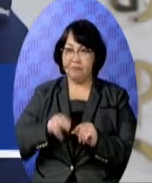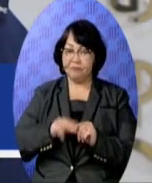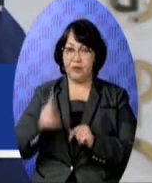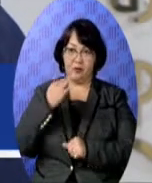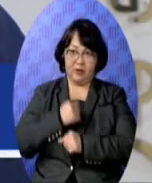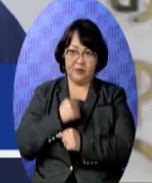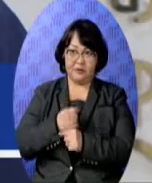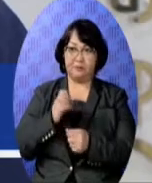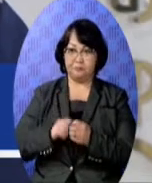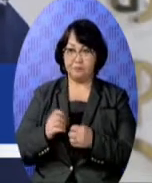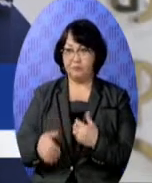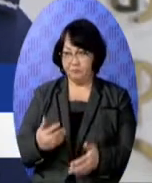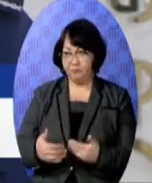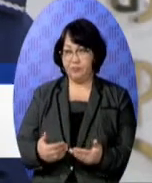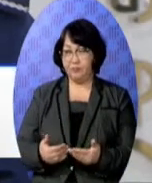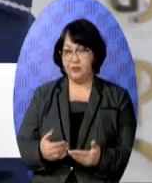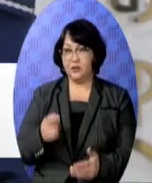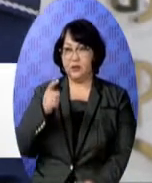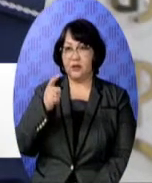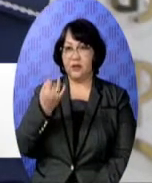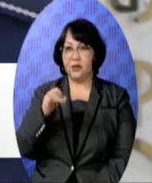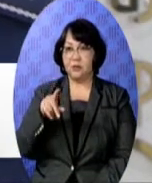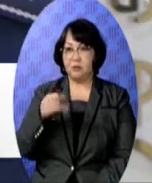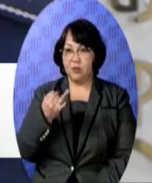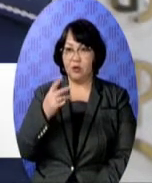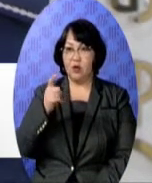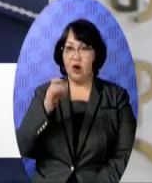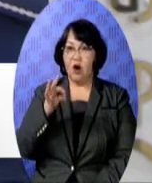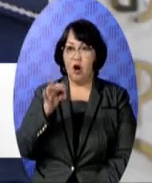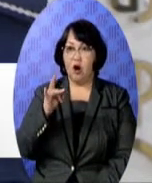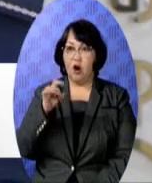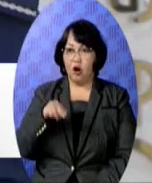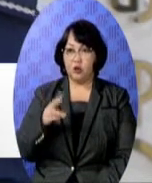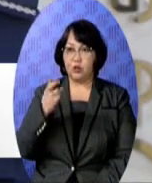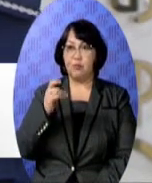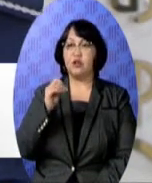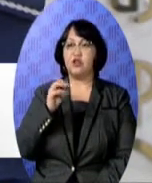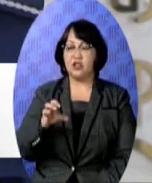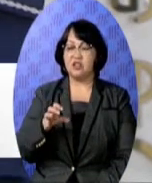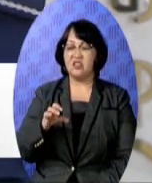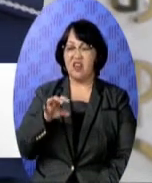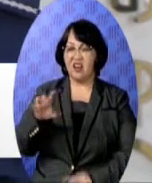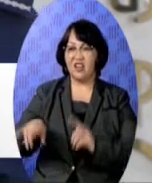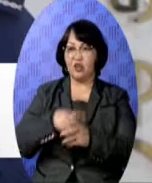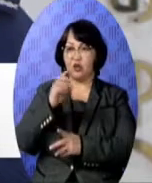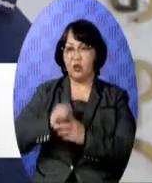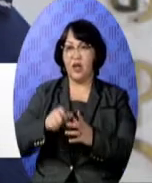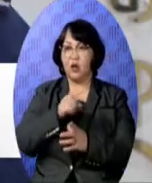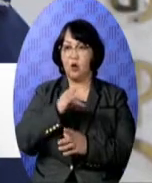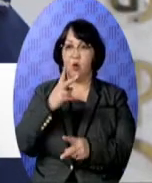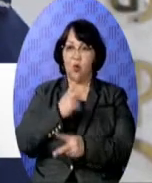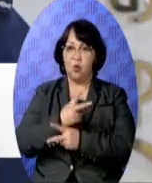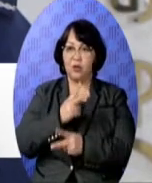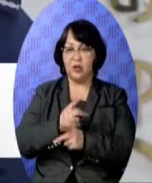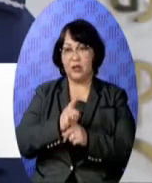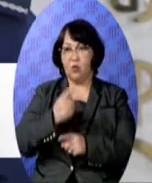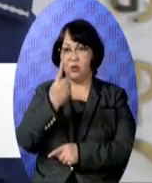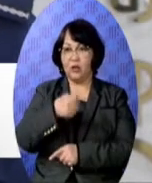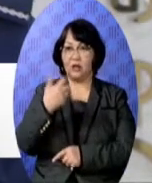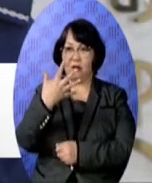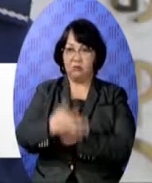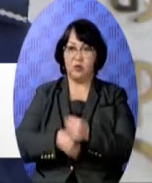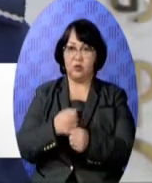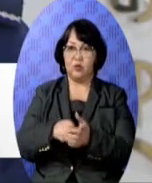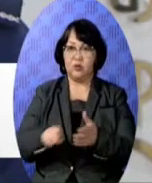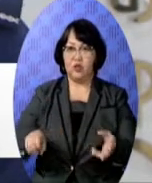ажиллагаануудыг явуулдаг. За химийн хорт бицэг хууль бусаар эргэлтэнд оруулах гэмтэр нь эрүүгөлийн 24-ийн 3-т буюу 1-с 5 жил хүртэлх хугацаар хойрх